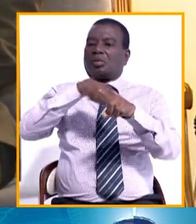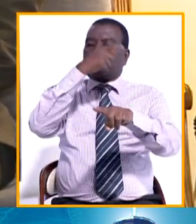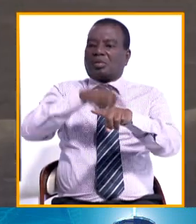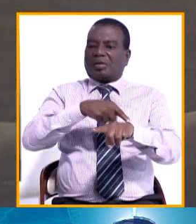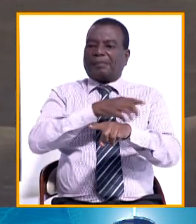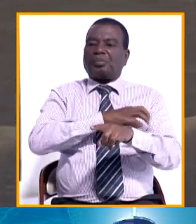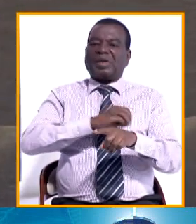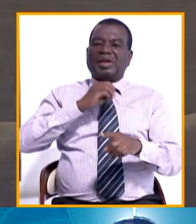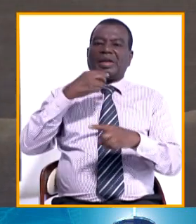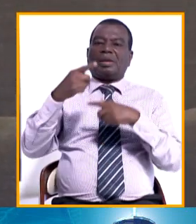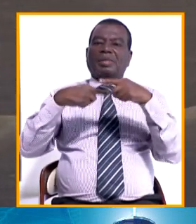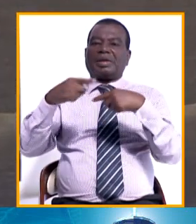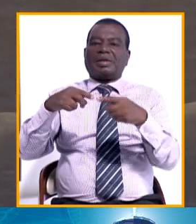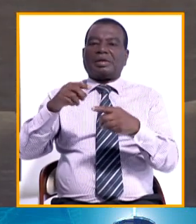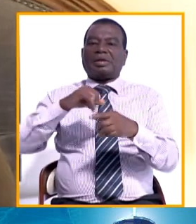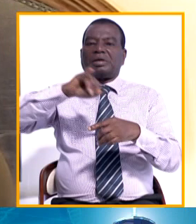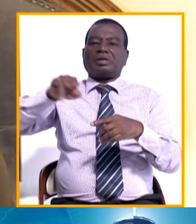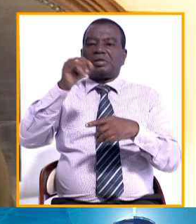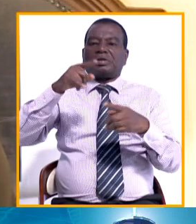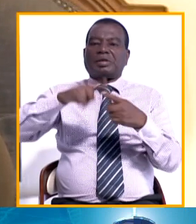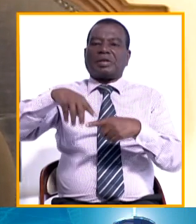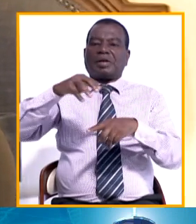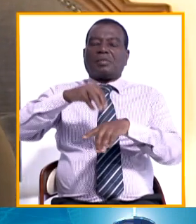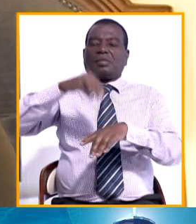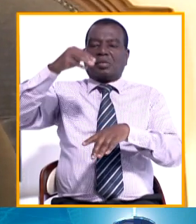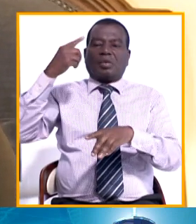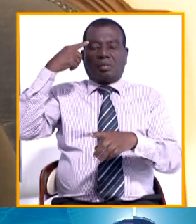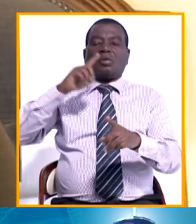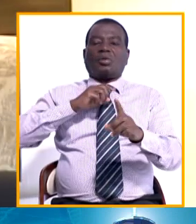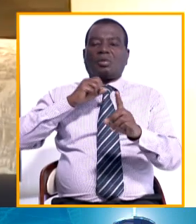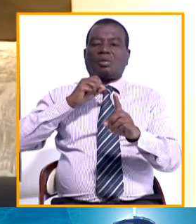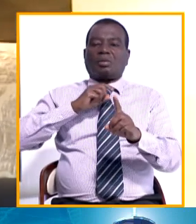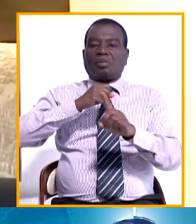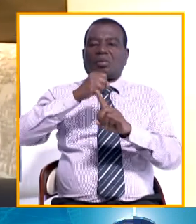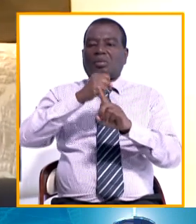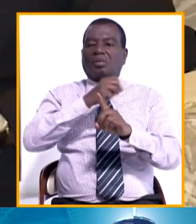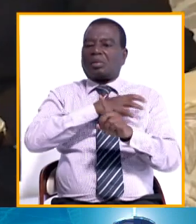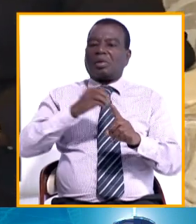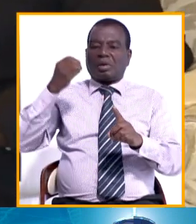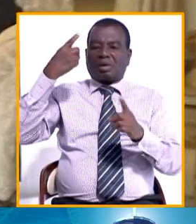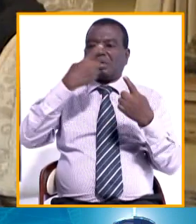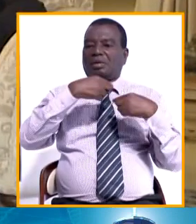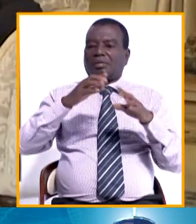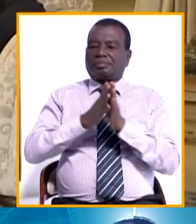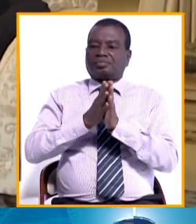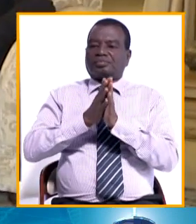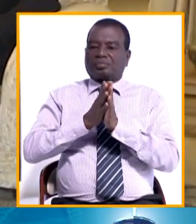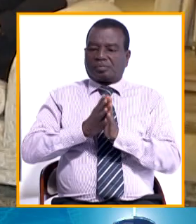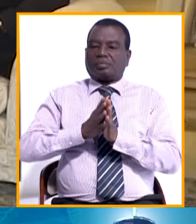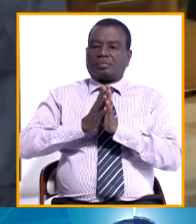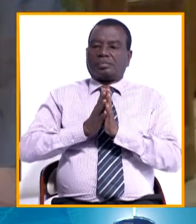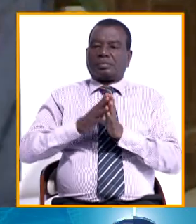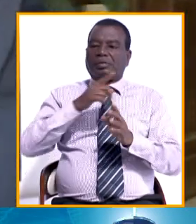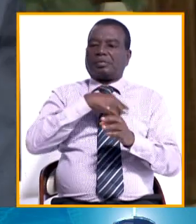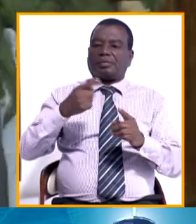s'était rendu jeudi à Bamako pour plaider la cause d'une résolution diplomatique de cette crise et depuis plusieurs voix